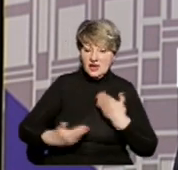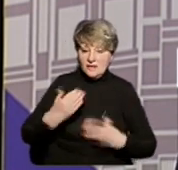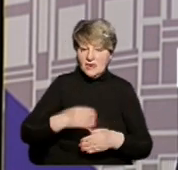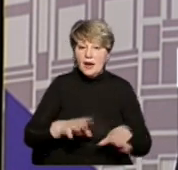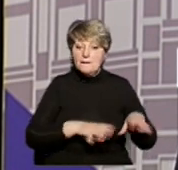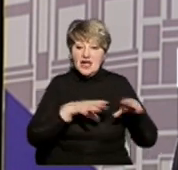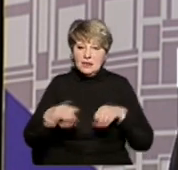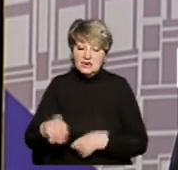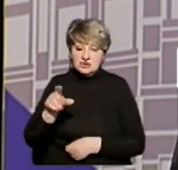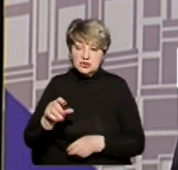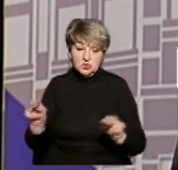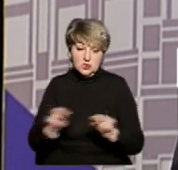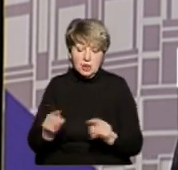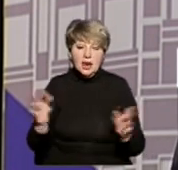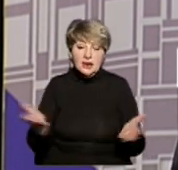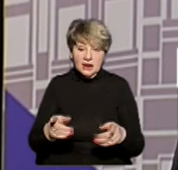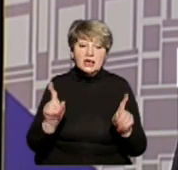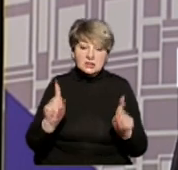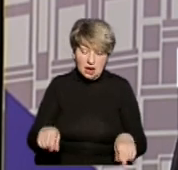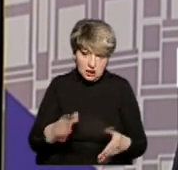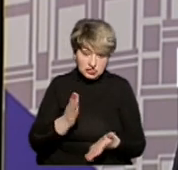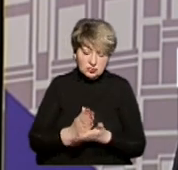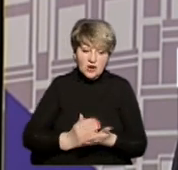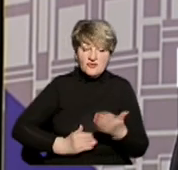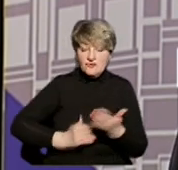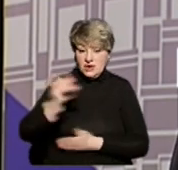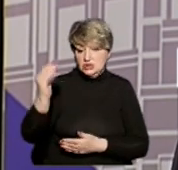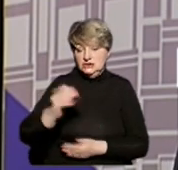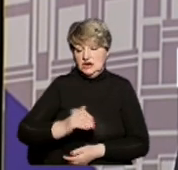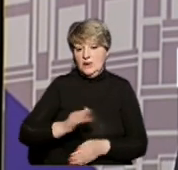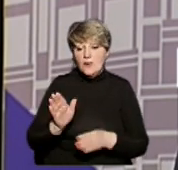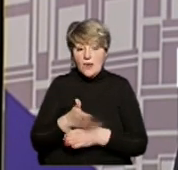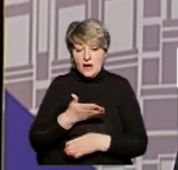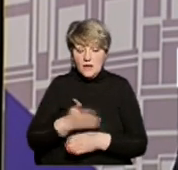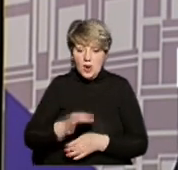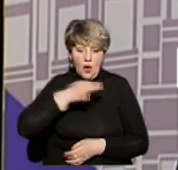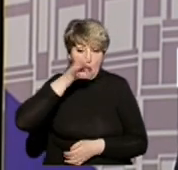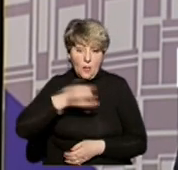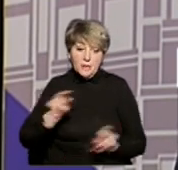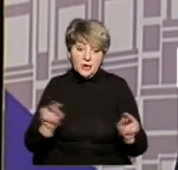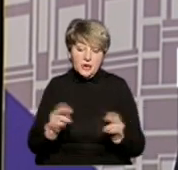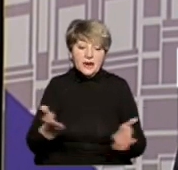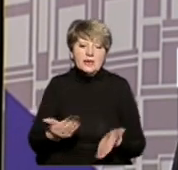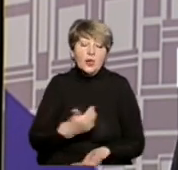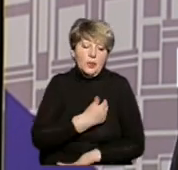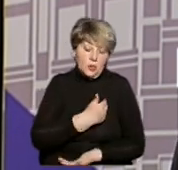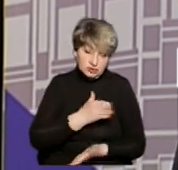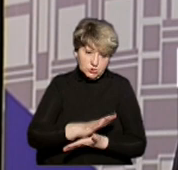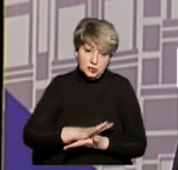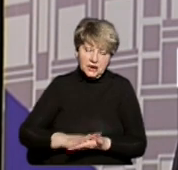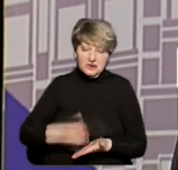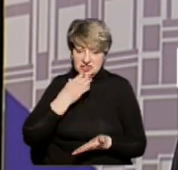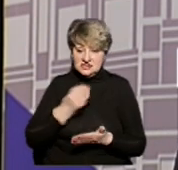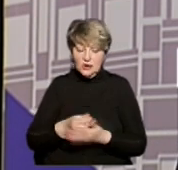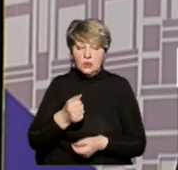числа переміщених осіб, які також мають і вищі категорії, і це фахові вчителі, які хочуть продовжувати